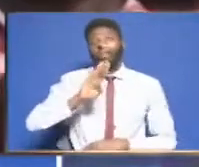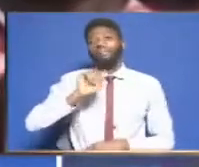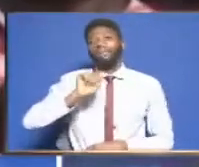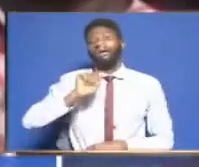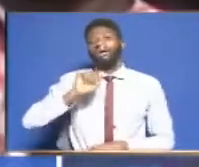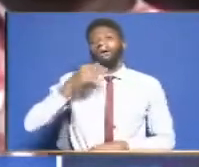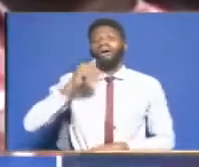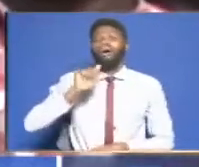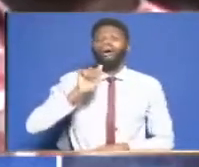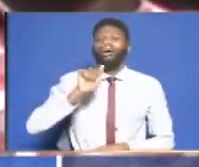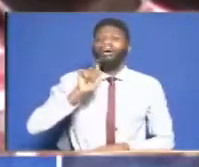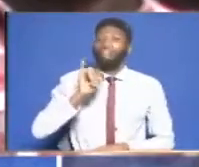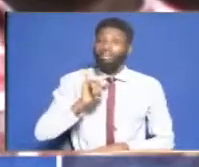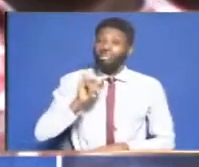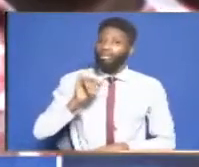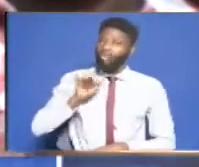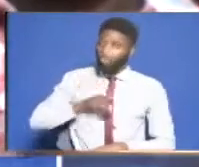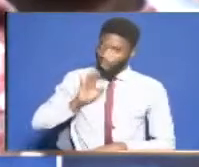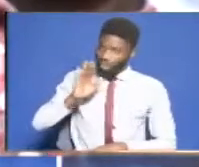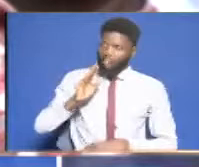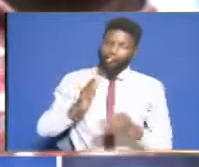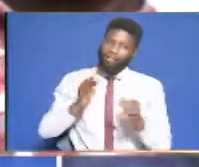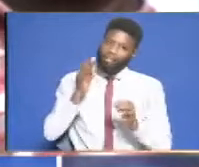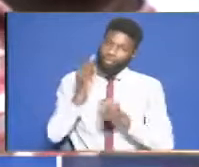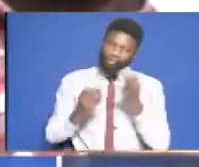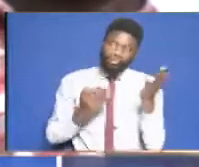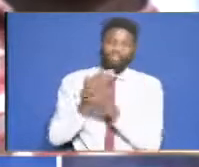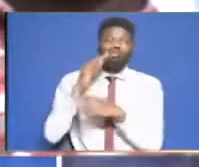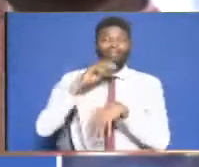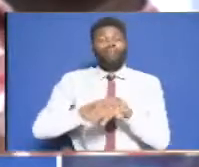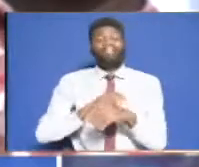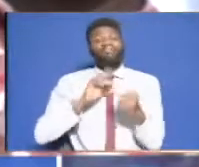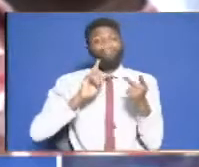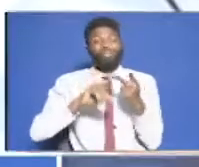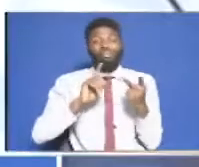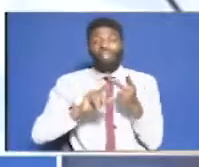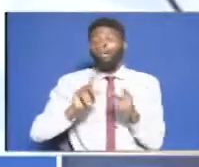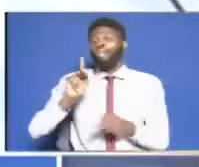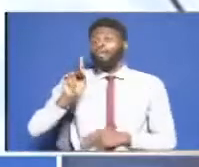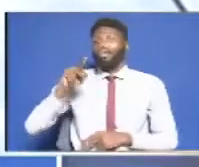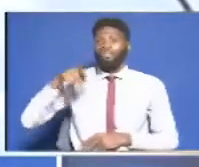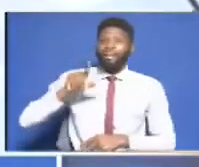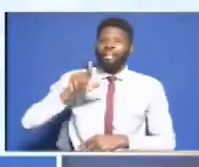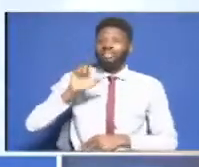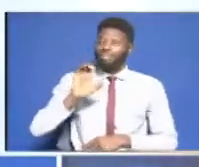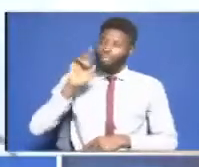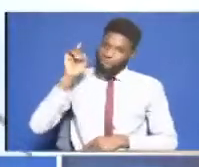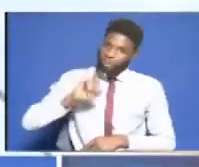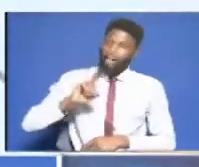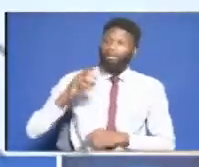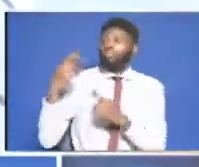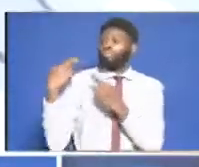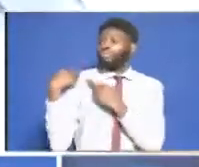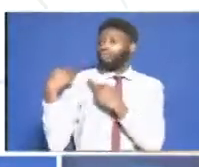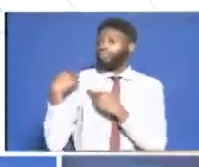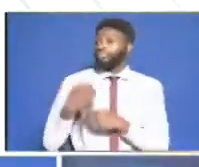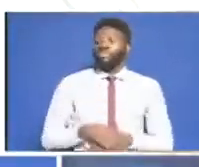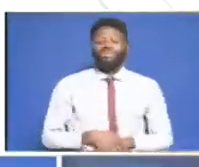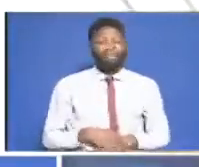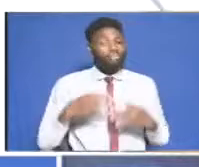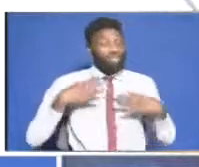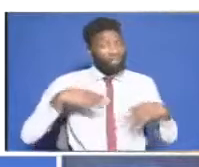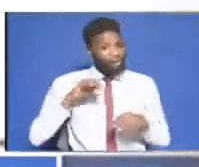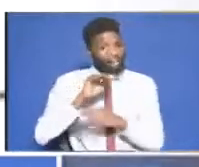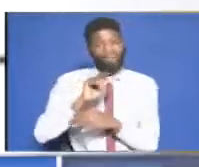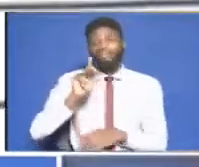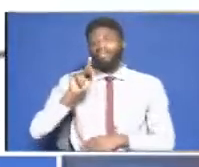Haki ya huyu mama kwanza ipatikani. Ya pili, Kenya Power ikuwe accountable. The residents want Kenya Power to take responsibility and